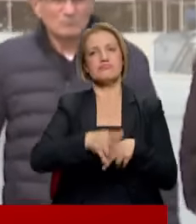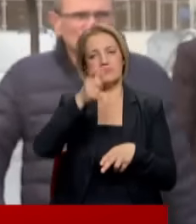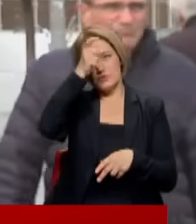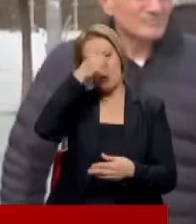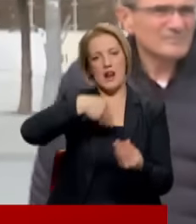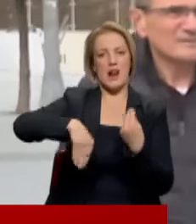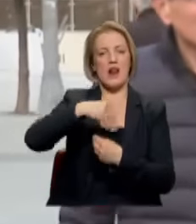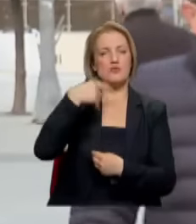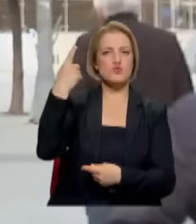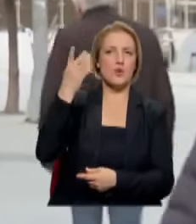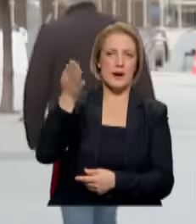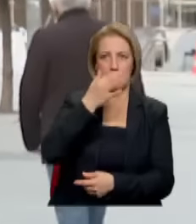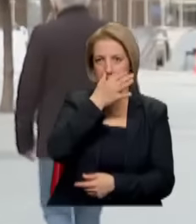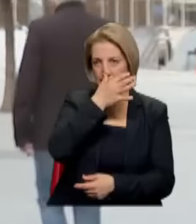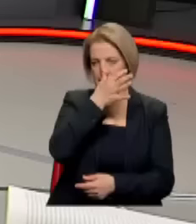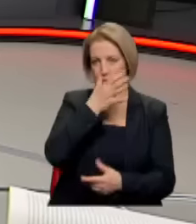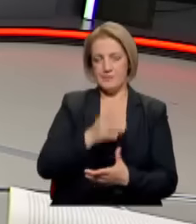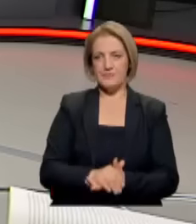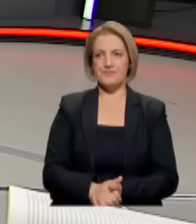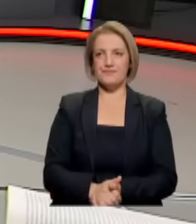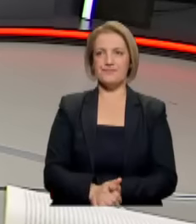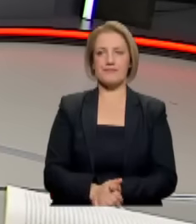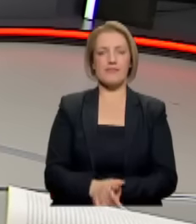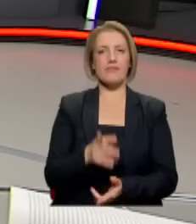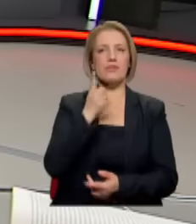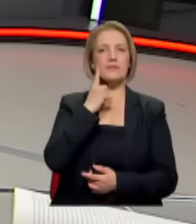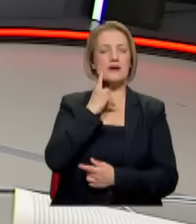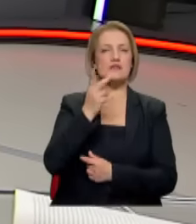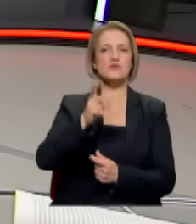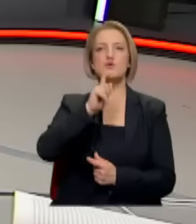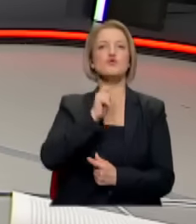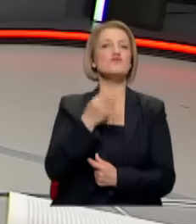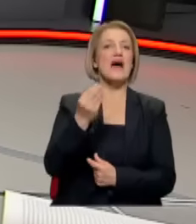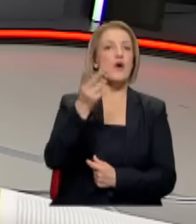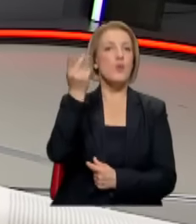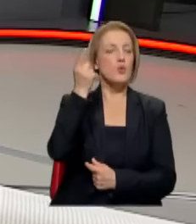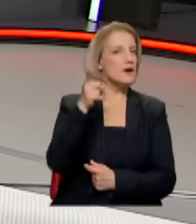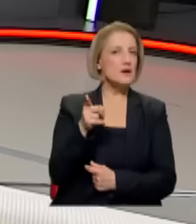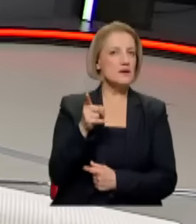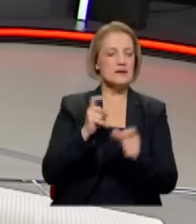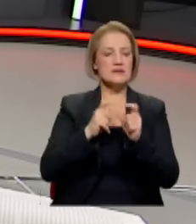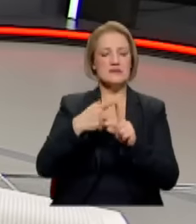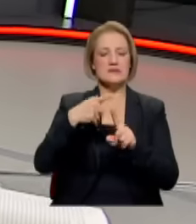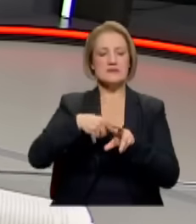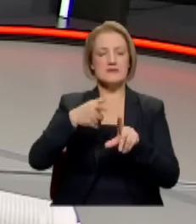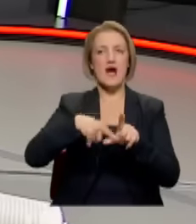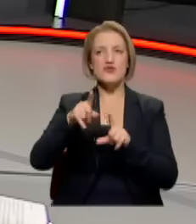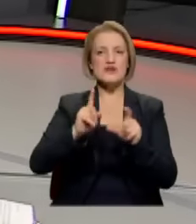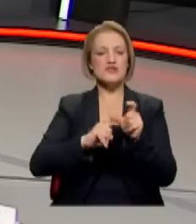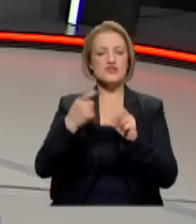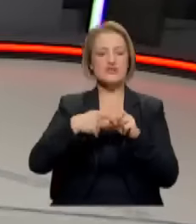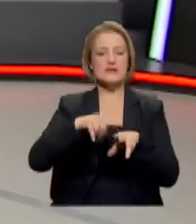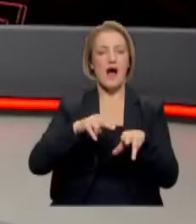kalkacağını düşünüyorlar Bakalım şimdi unutulan vaatlere staj ve çıraklık mağdurları